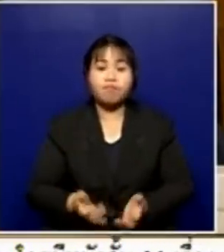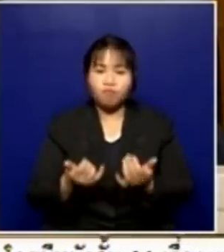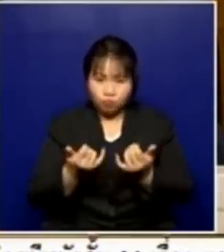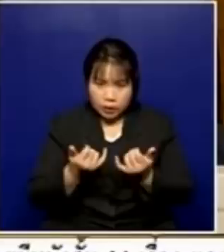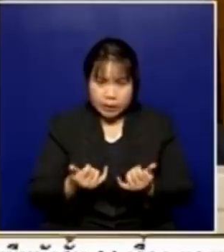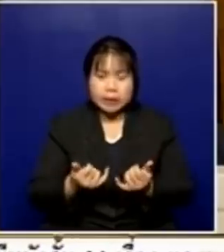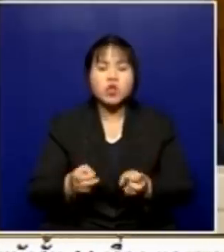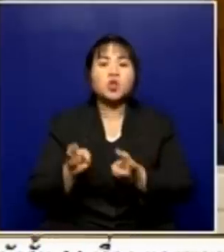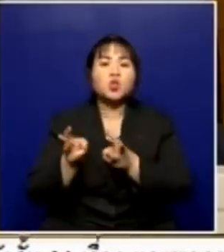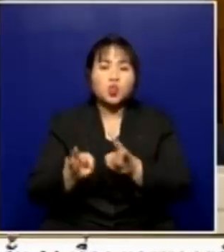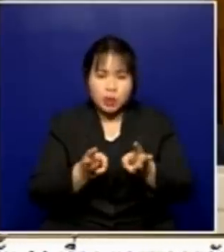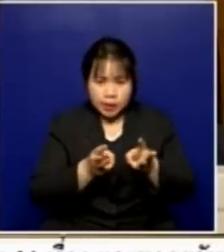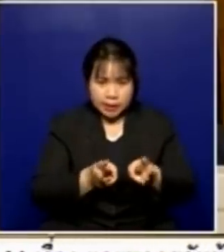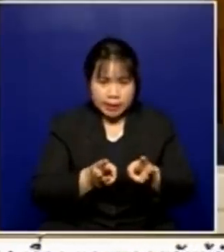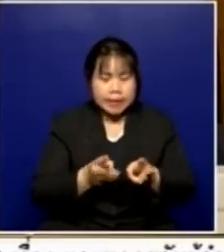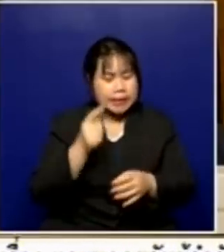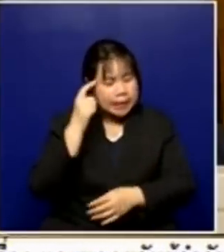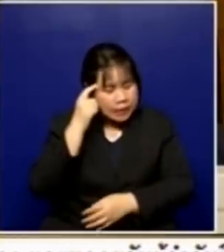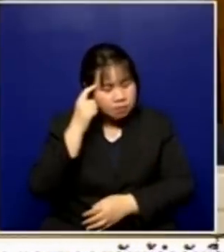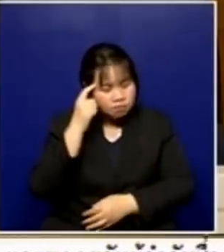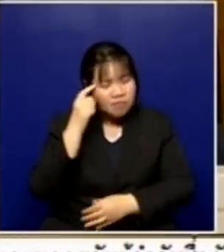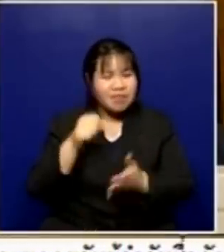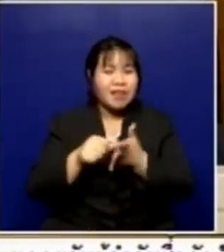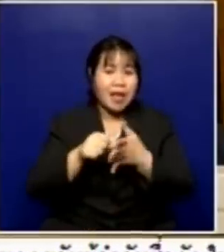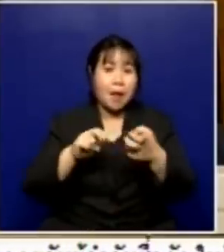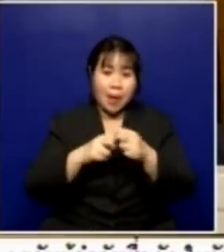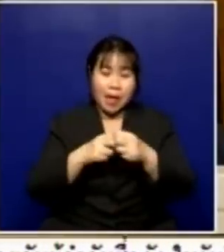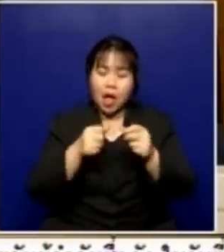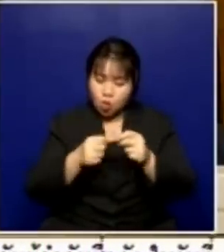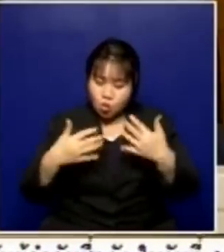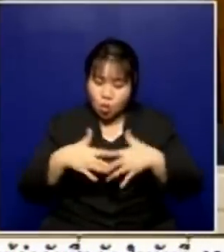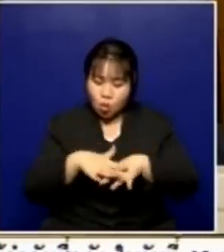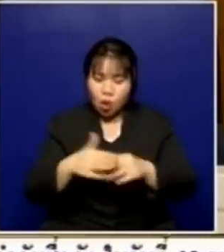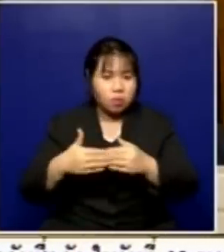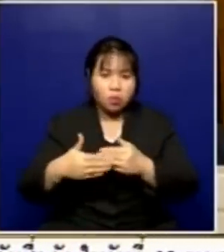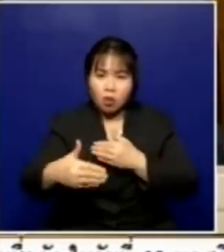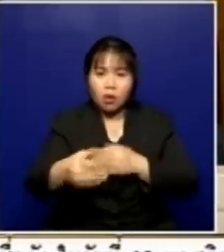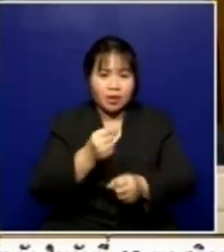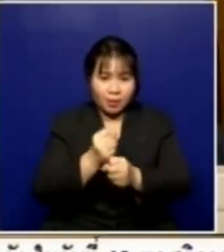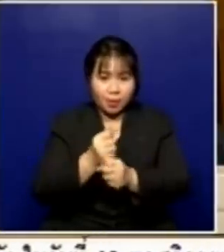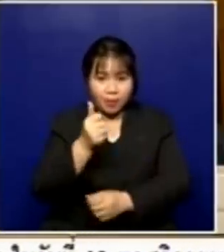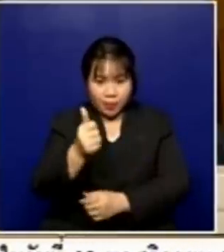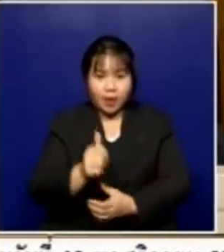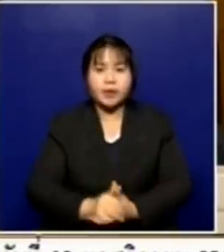เดีวทเราจะได้กฎิกาใหม่ทเราจะสามารถอยู่รวมกได้และามารถใช้กต่อไปยวๆ ได้นะครั